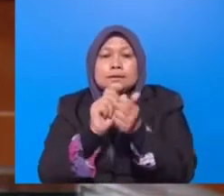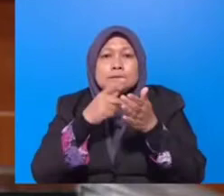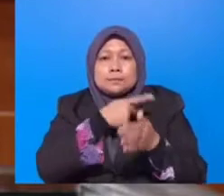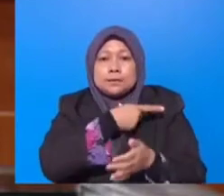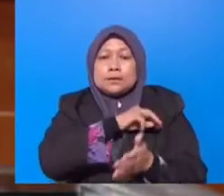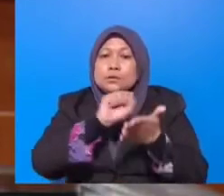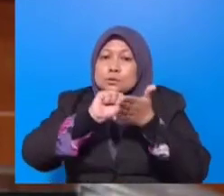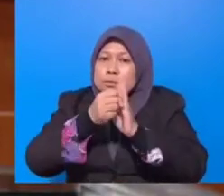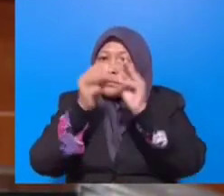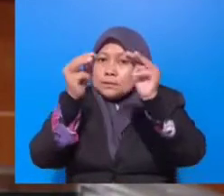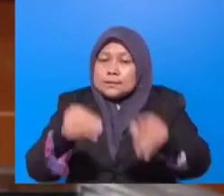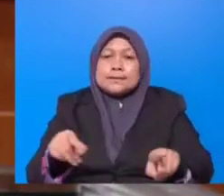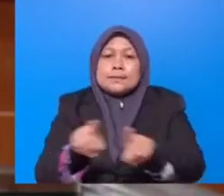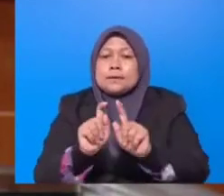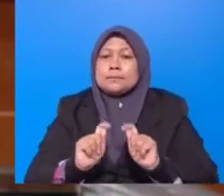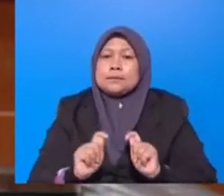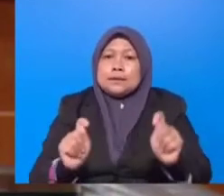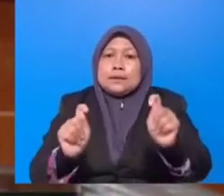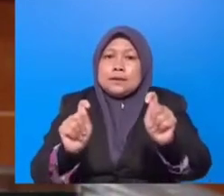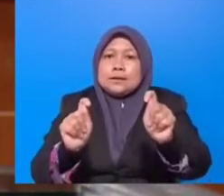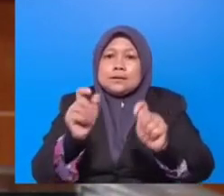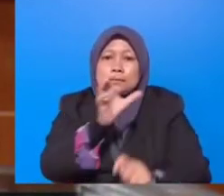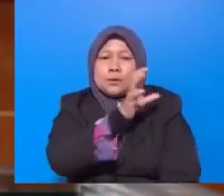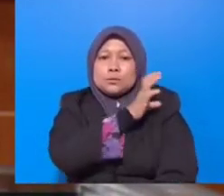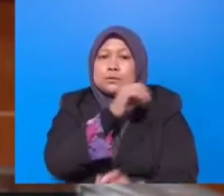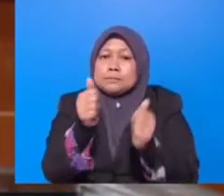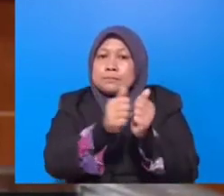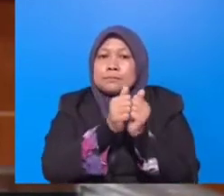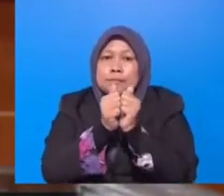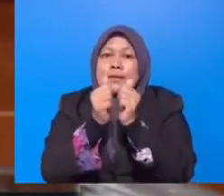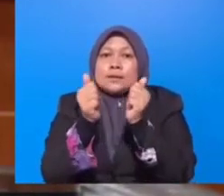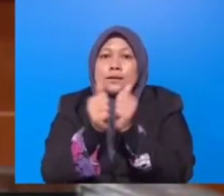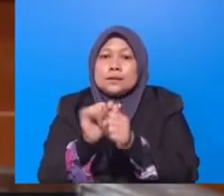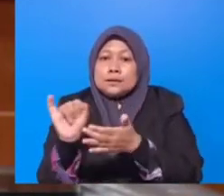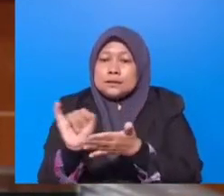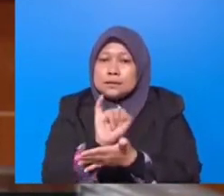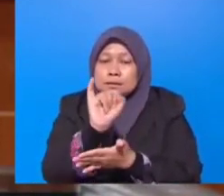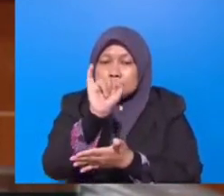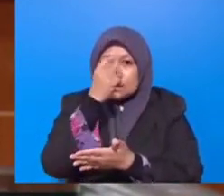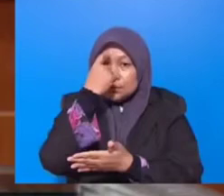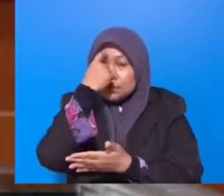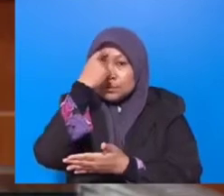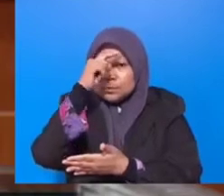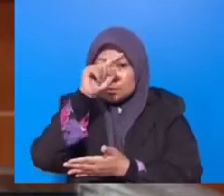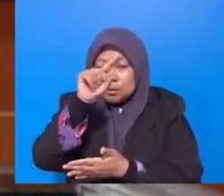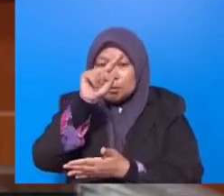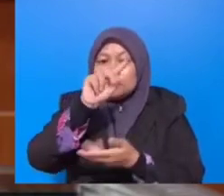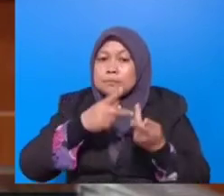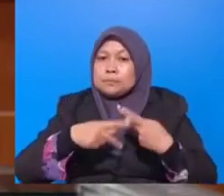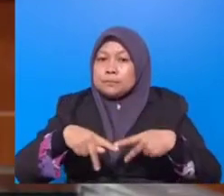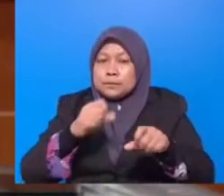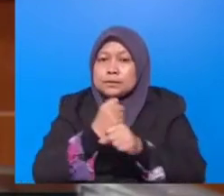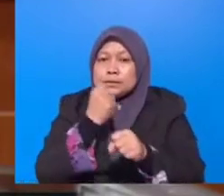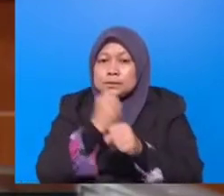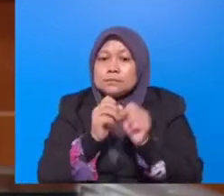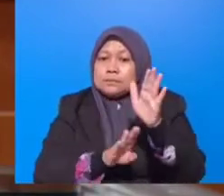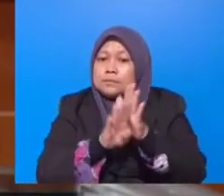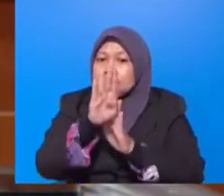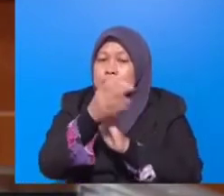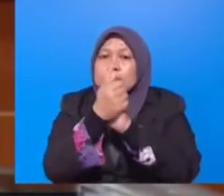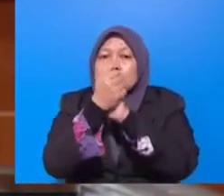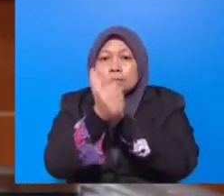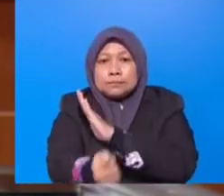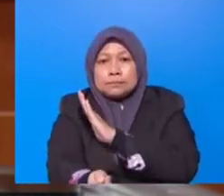sumber manusia juga bertindak selaku penguji bersama dengan pihak industri dalam Jateng kosek kerja pengguna kemahiran dan